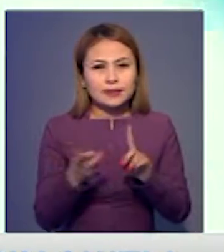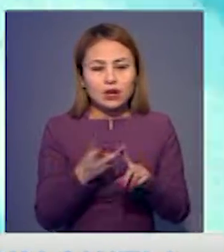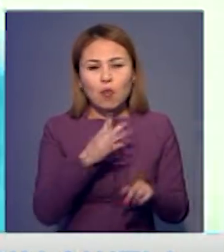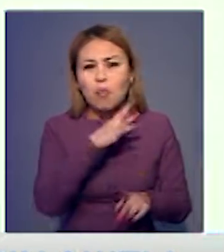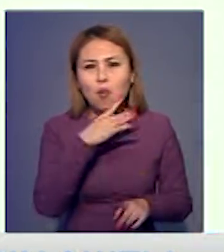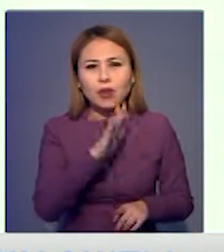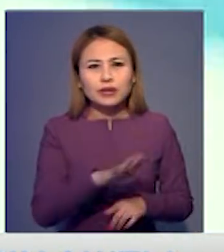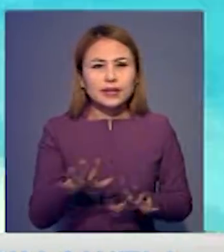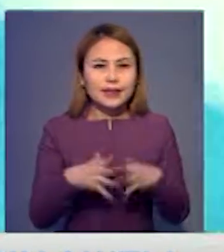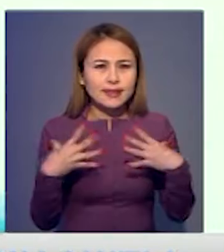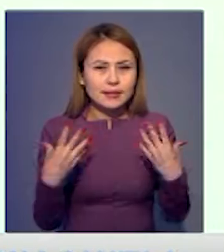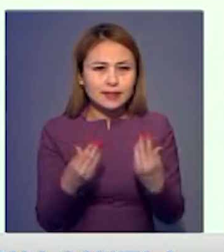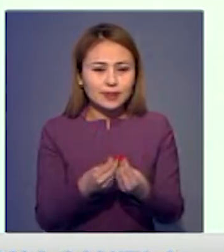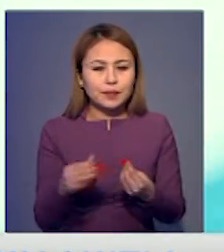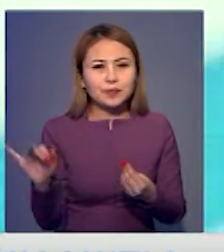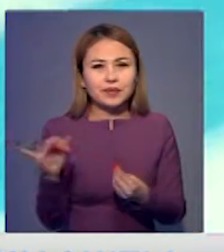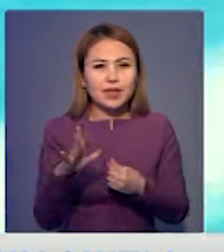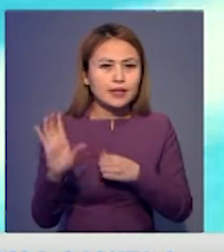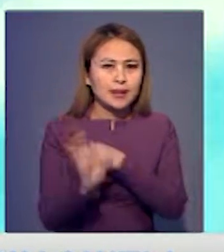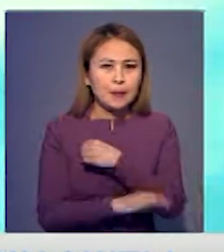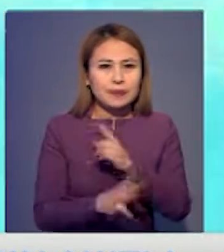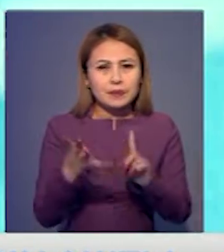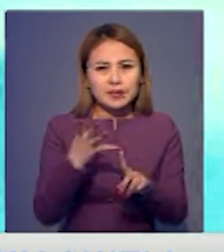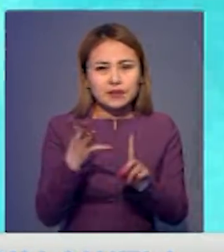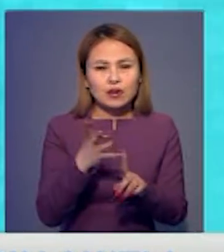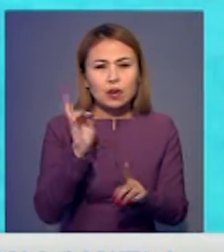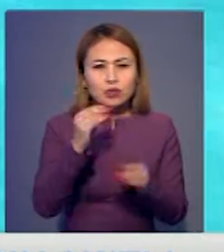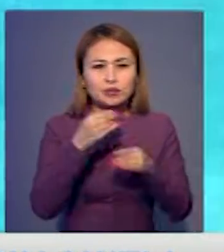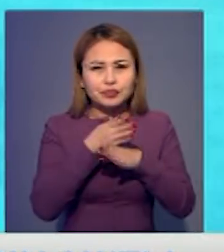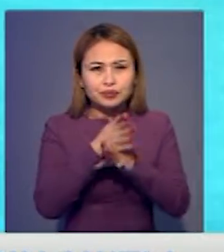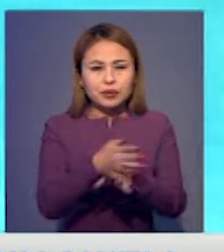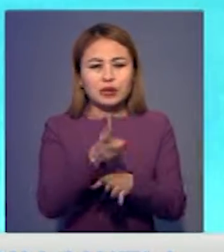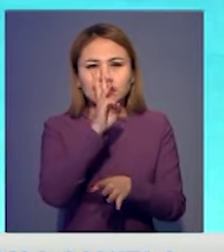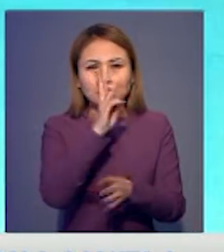балалы отбасылар, және соңғы санат бұл жан басына шаққандағы табыс